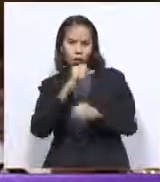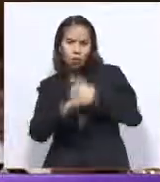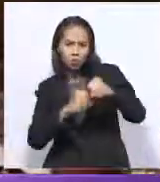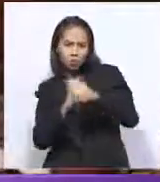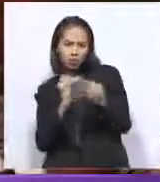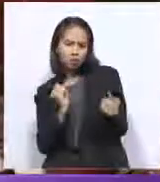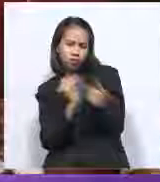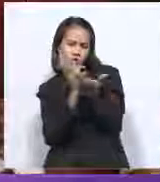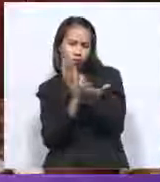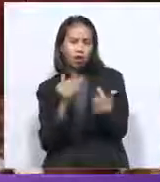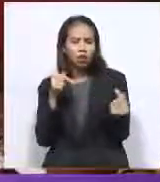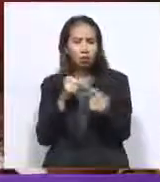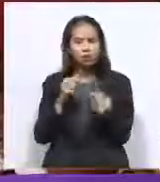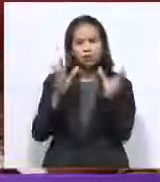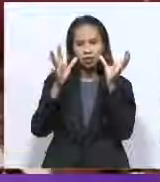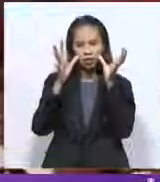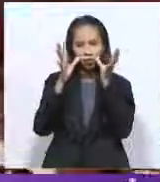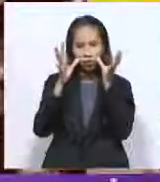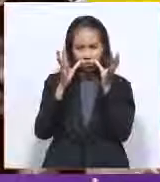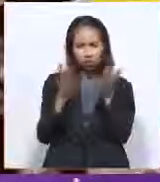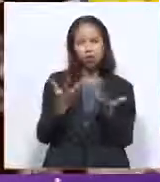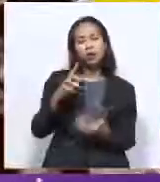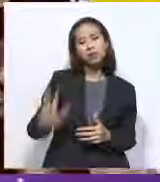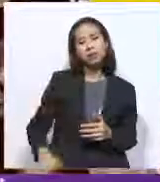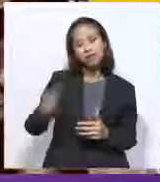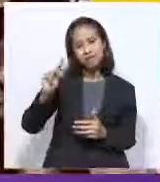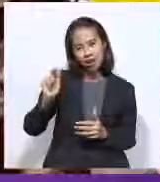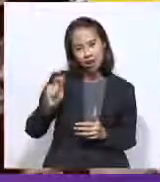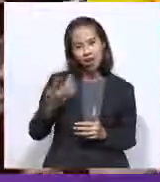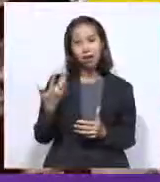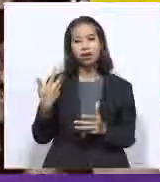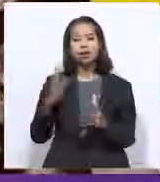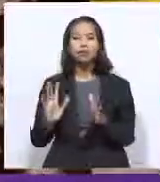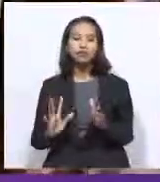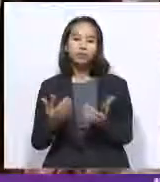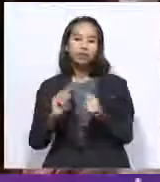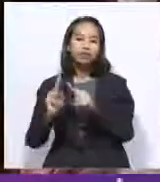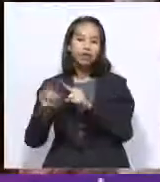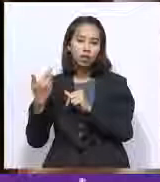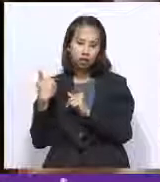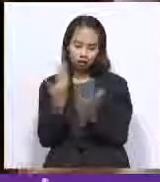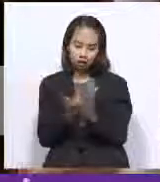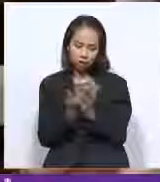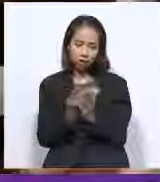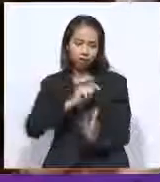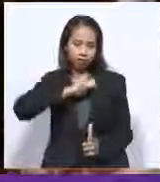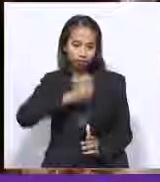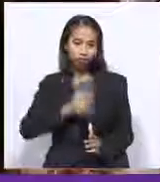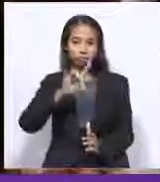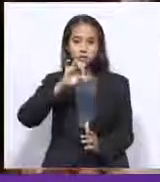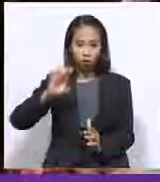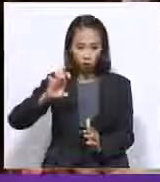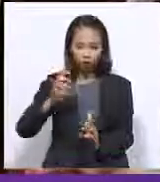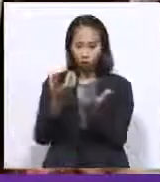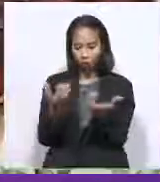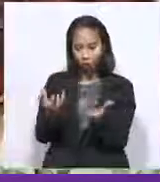มะโรงปีจอแล้วก็ปีมะเมียส่วนราคาในการแก้ปีชงนะคะอยู่ที่ประมาณ100บาทขึ้นไปค่ะและ